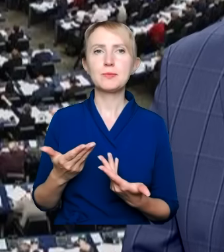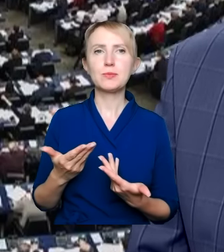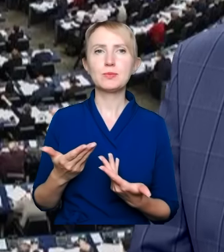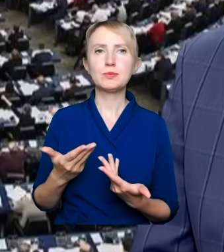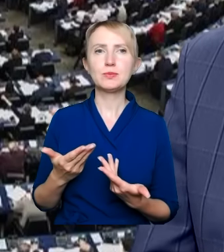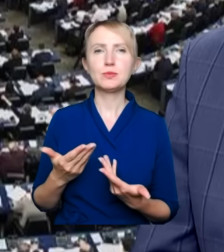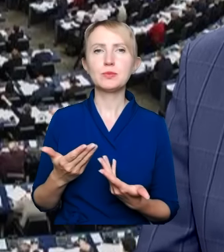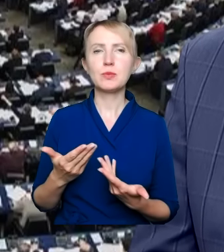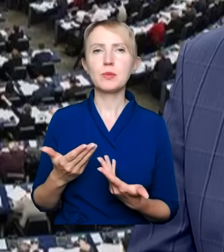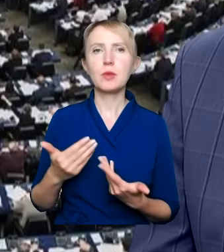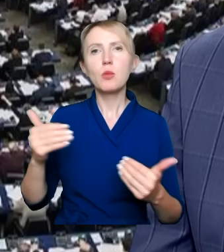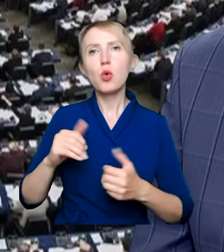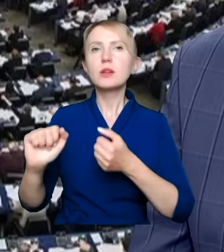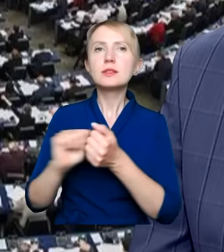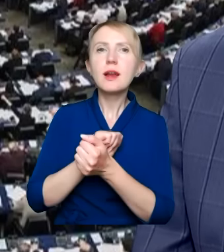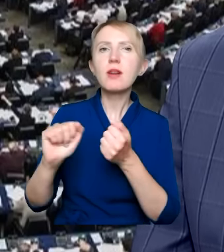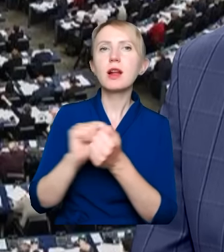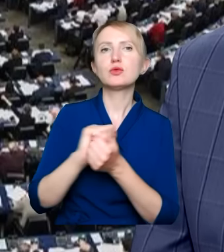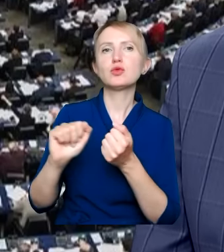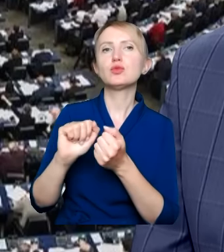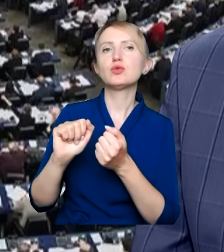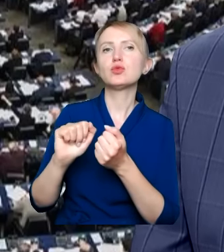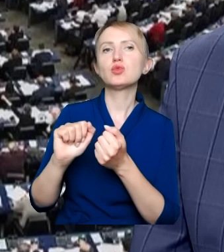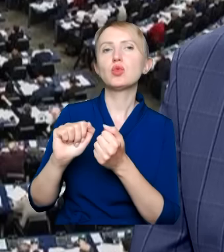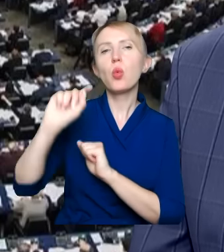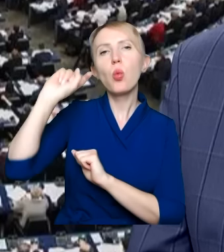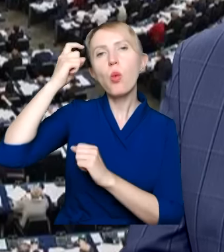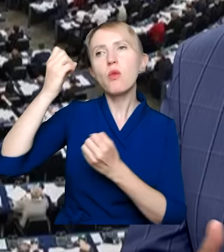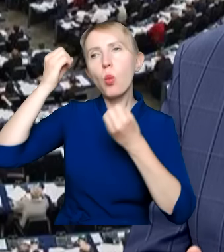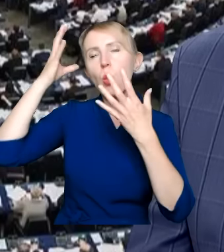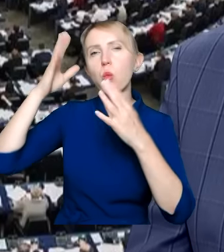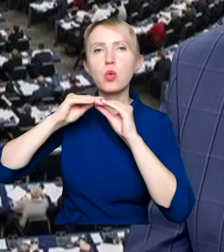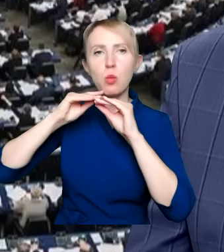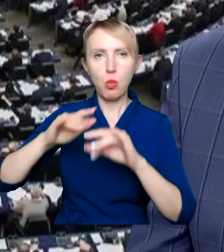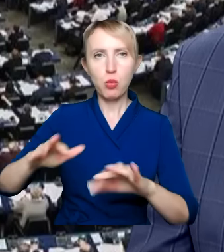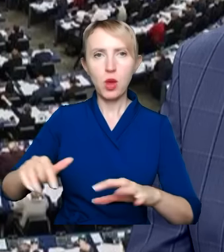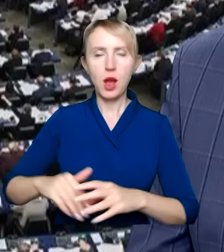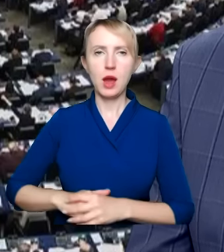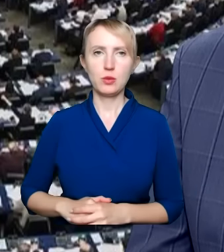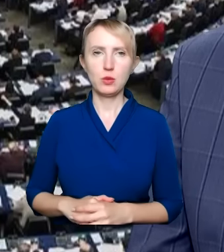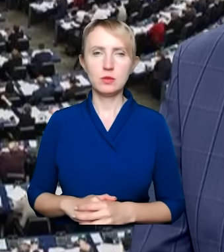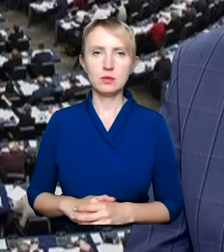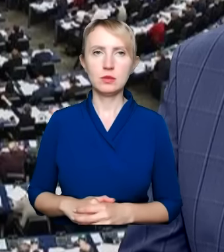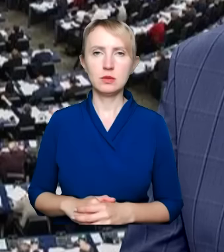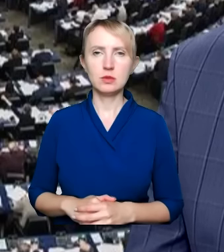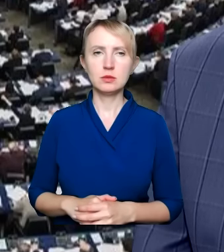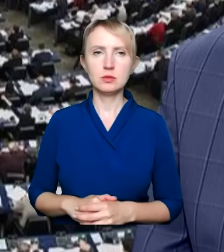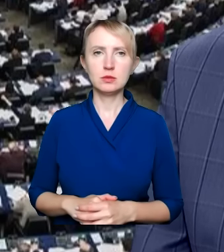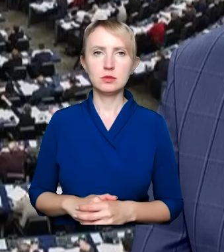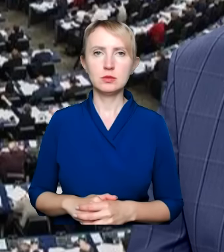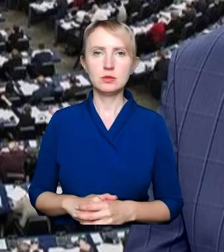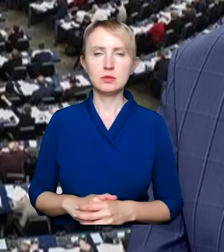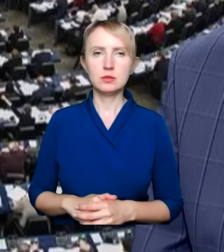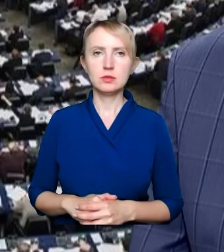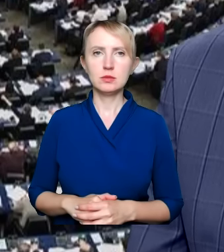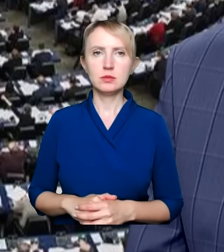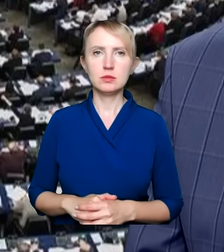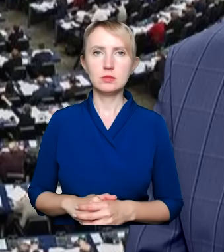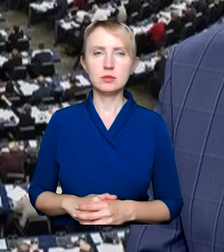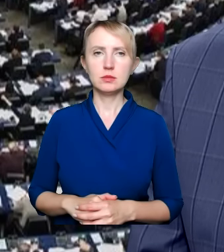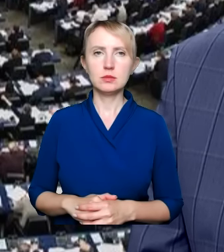zawalczyć z tą dominującą jednak kulturą popularną w tym wymiarze dominującą że przekazując właściwie